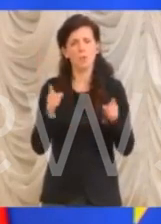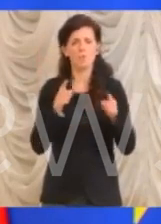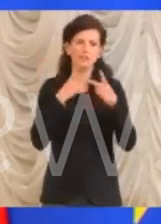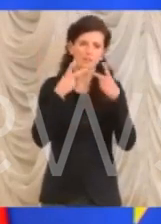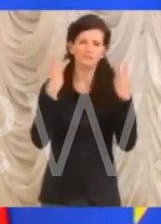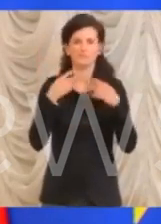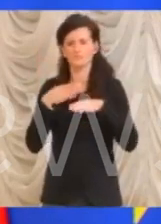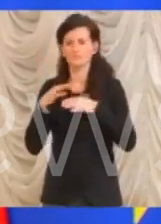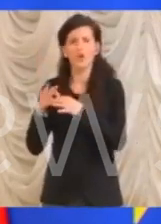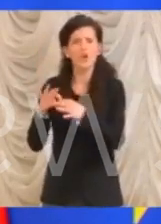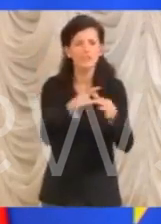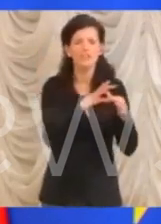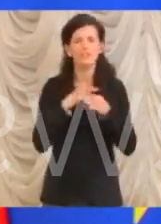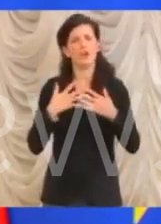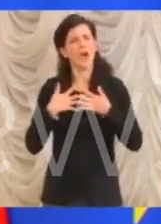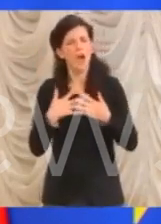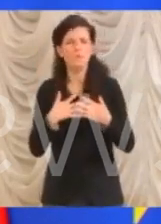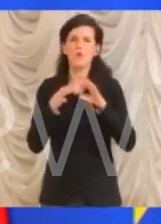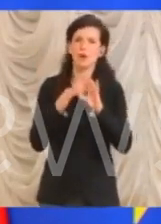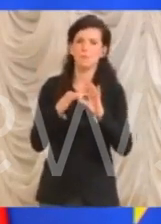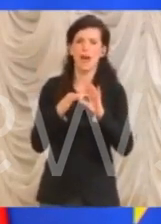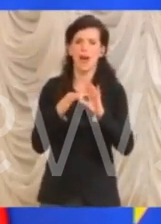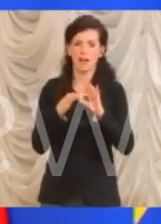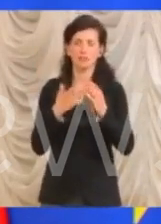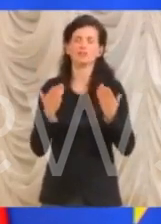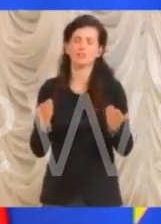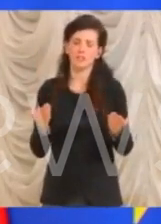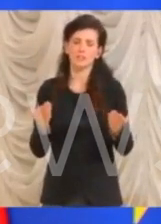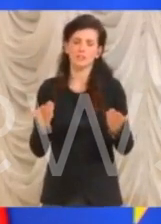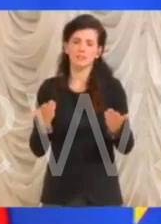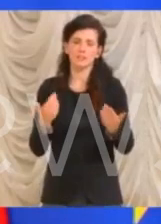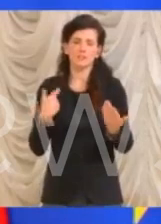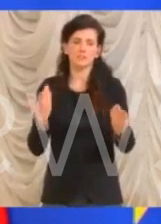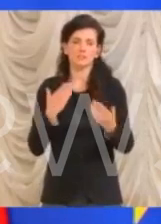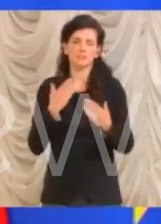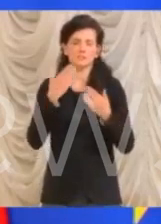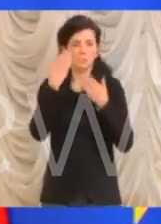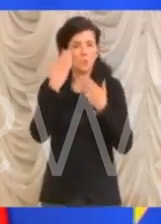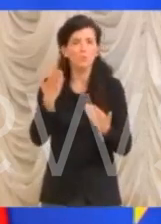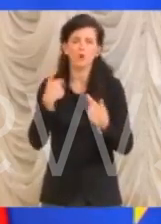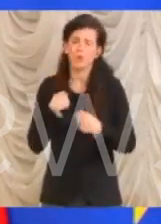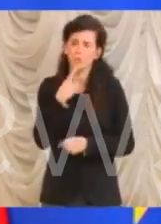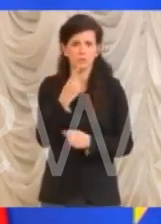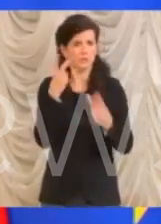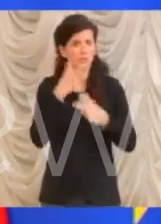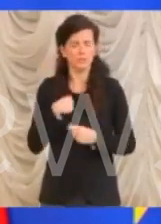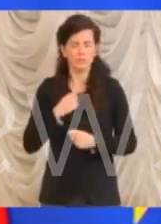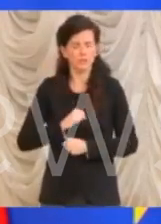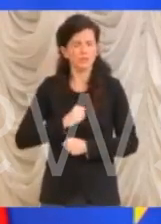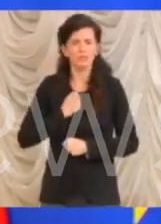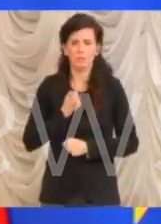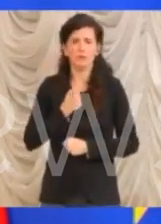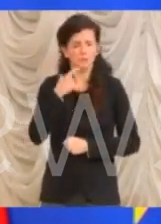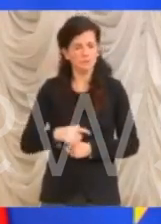di amore di pace tra di noi ma saremo purtroppo lo dico particolarmente dispiaciuto personalmente